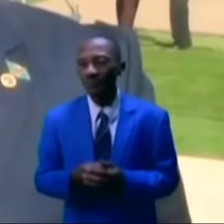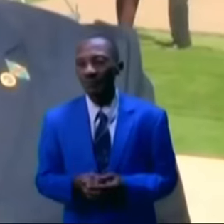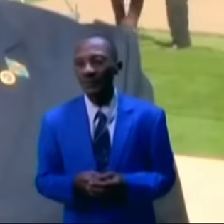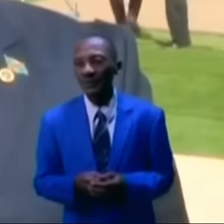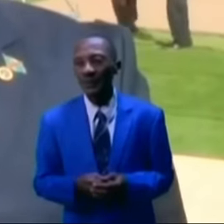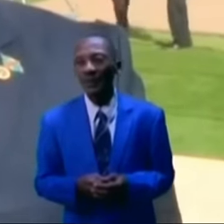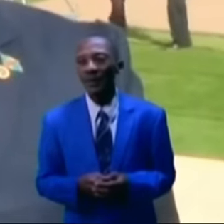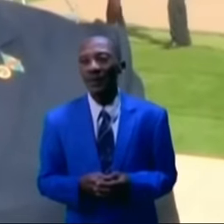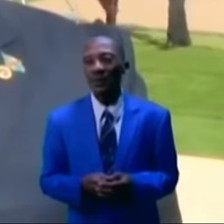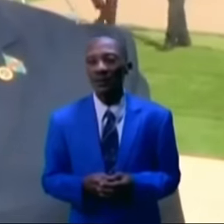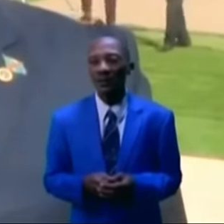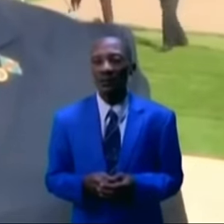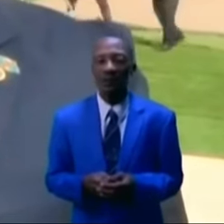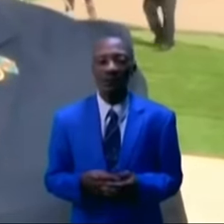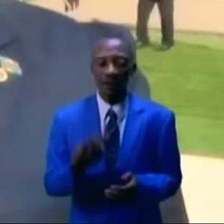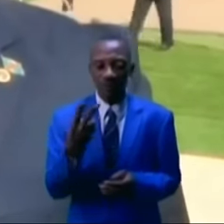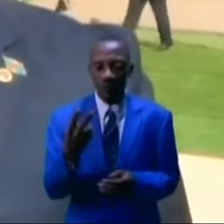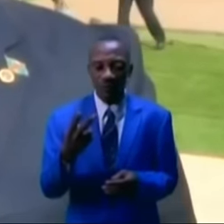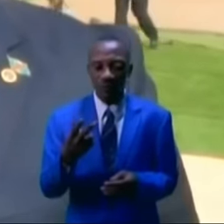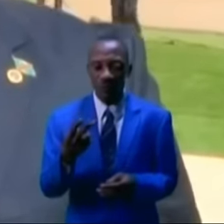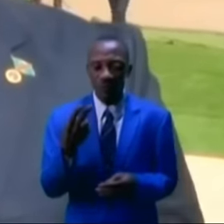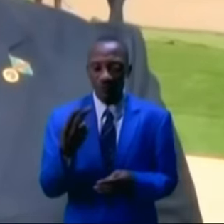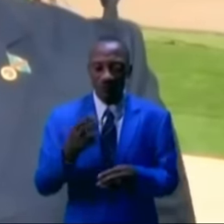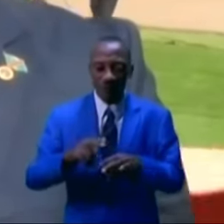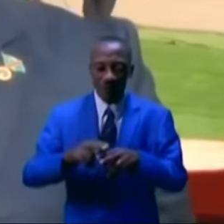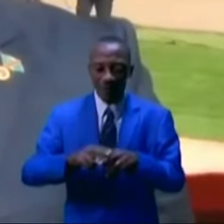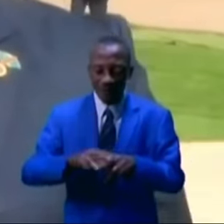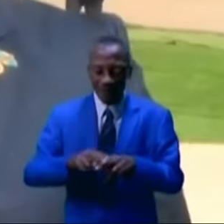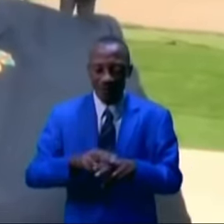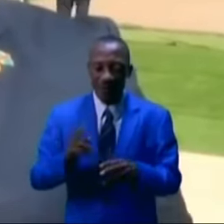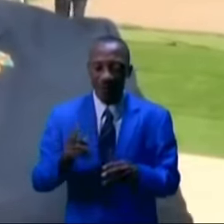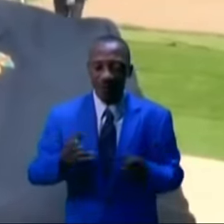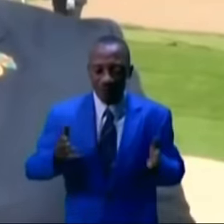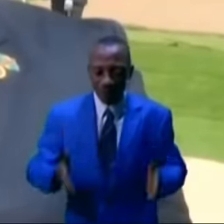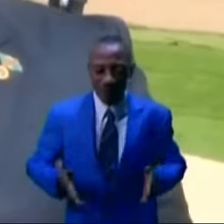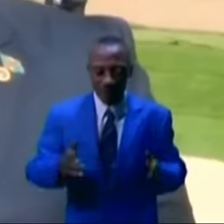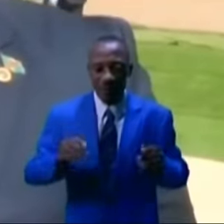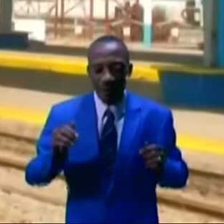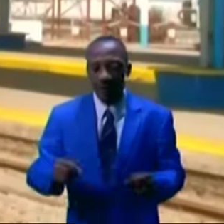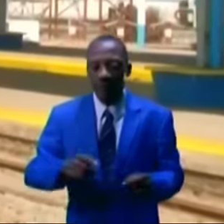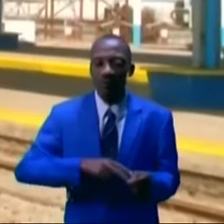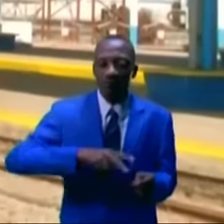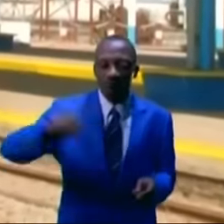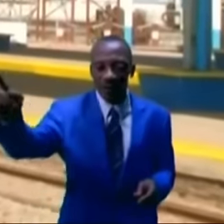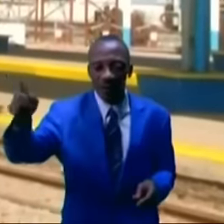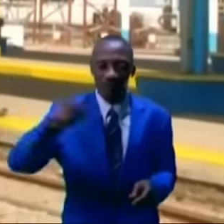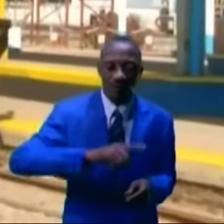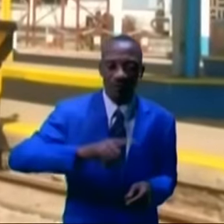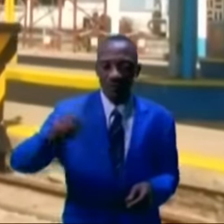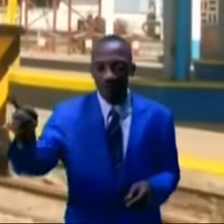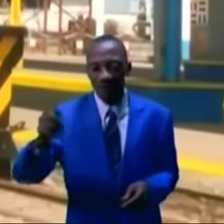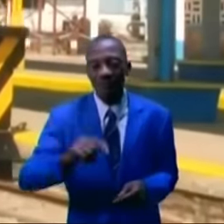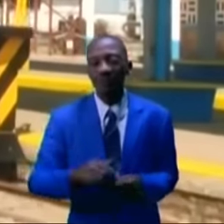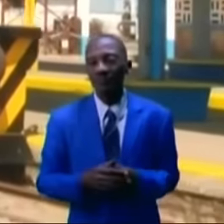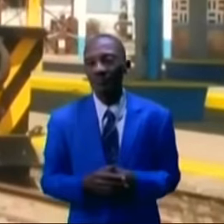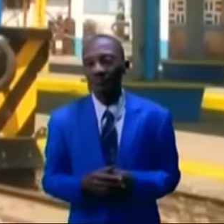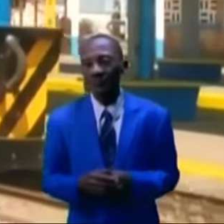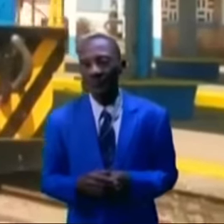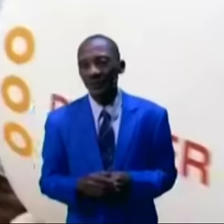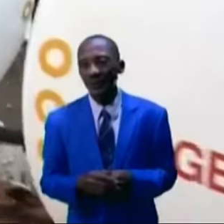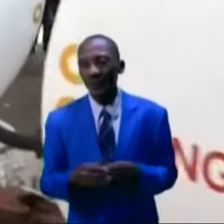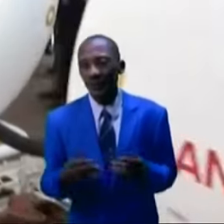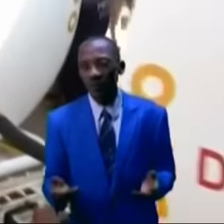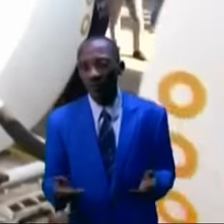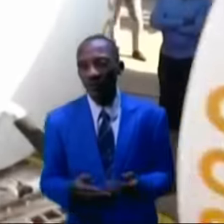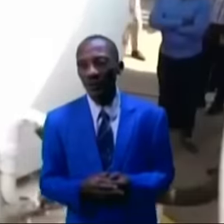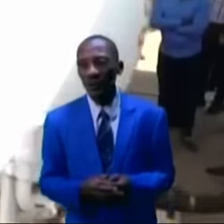nouveaux, quand nous observons la capacité, en tout cas ça nous soulage. Des assurances pour une utilisation optimale de